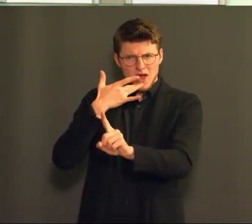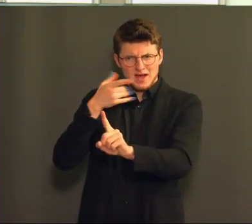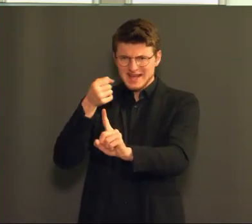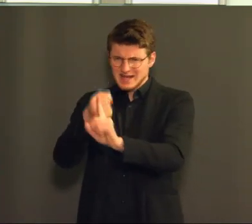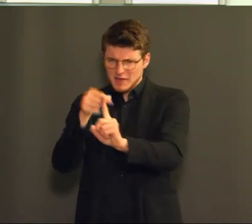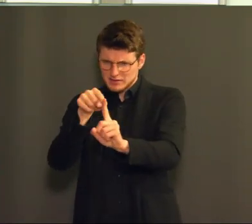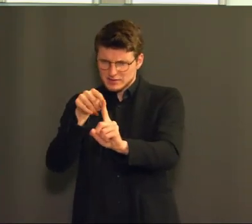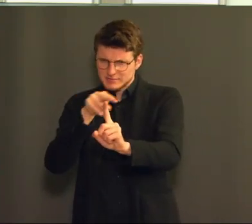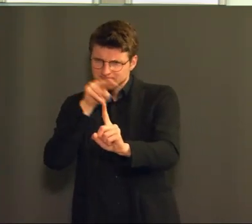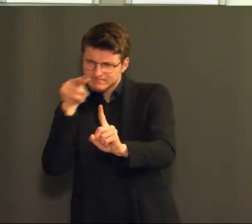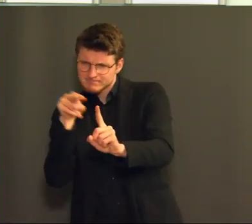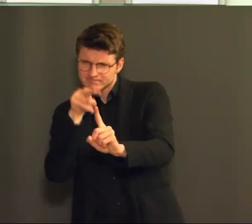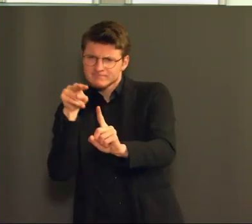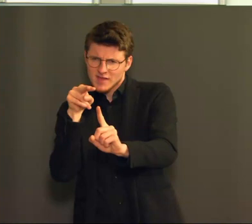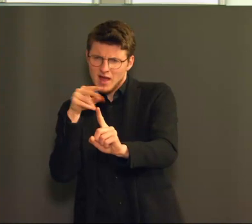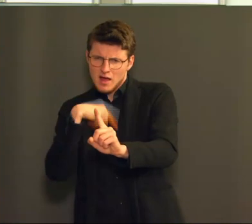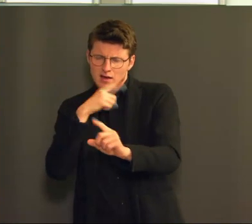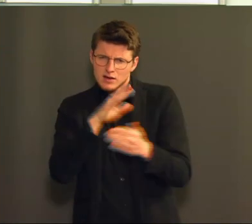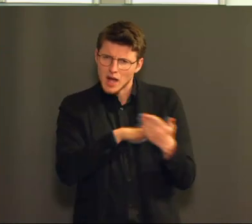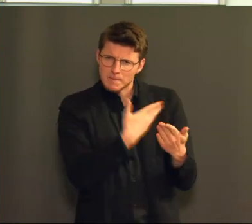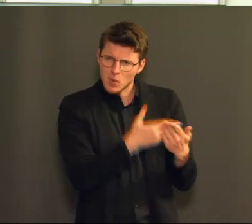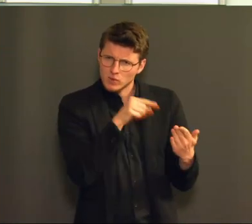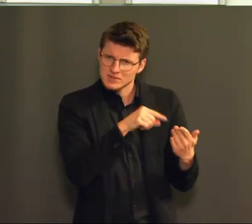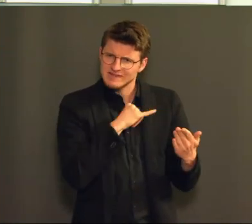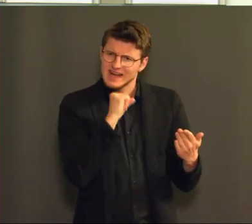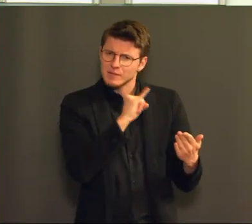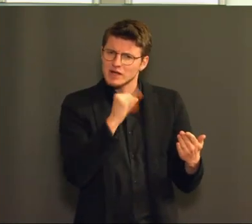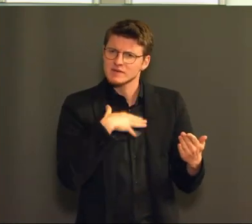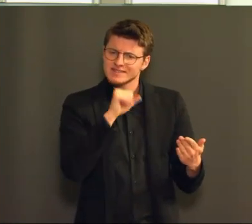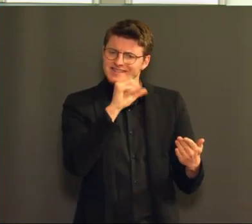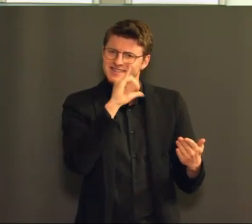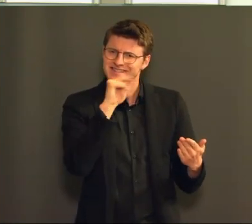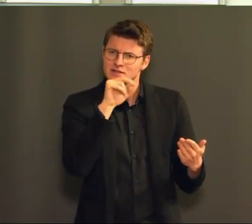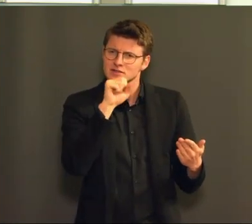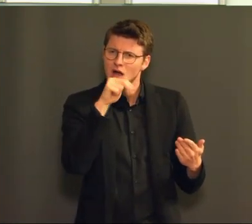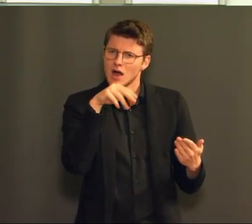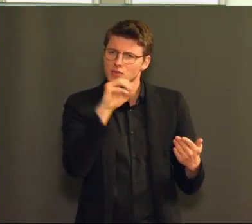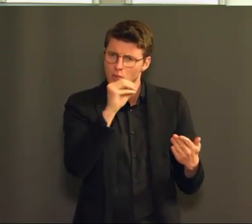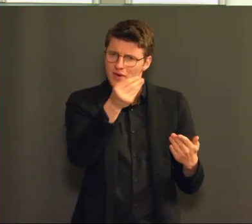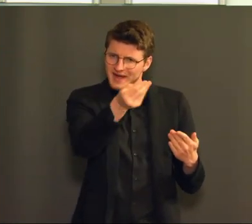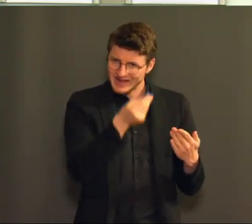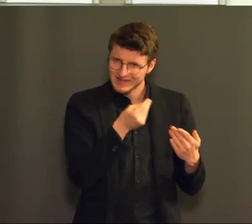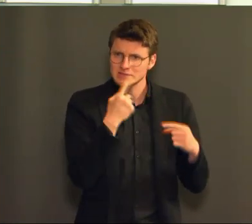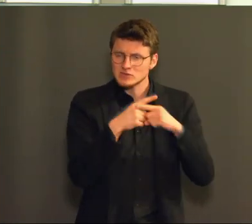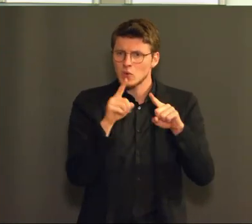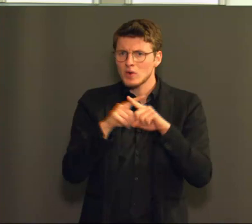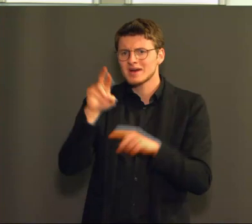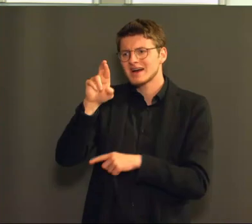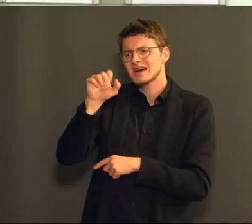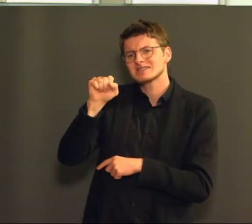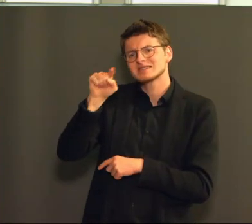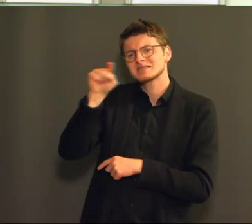rapport de gegevens van Cienzano gekoppeld met de RZ-gegevens en ook